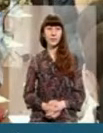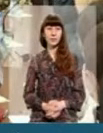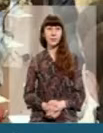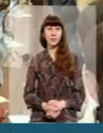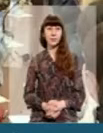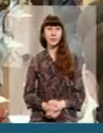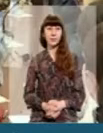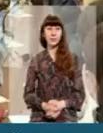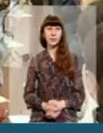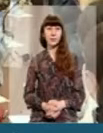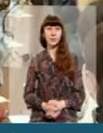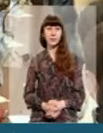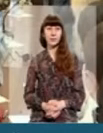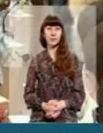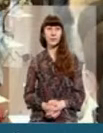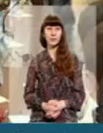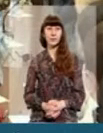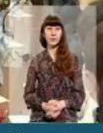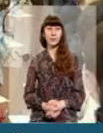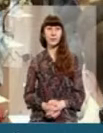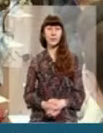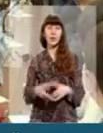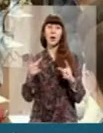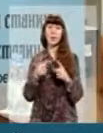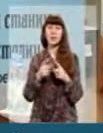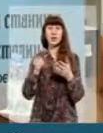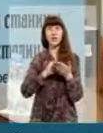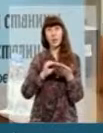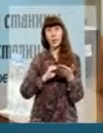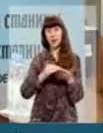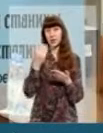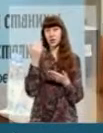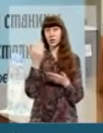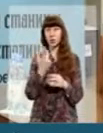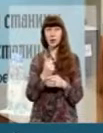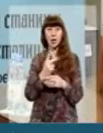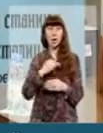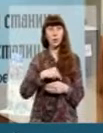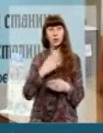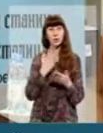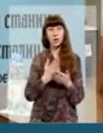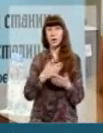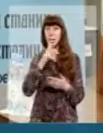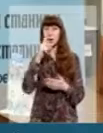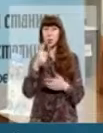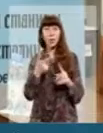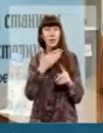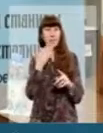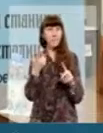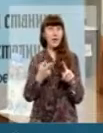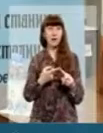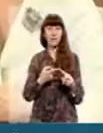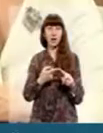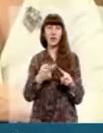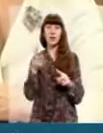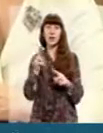друзей, иллюзии. Но запомни главное, не теряй веру. По словам автора, для него данная работа является пусть далеко и не первой, однако для